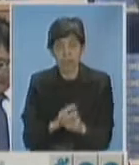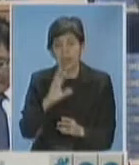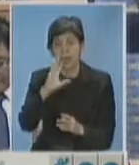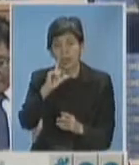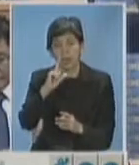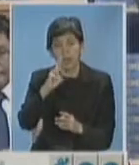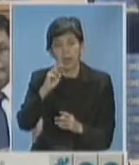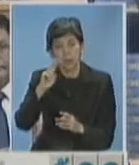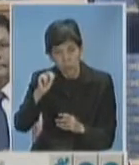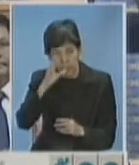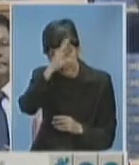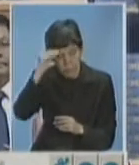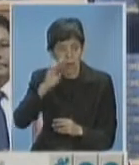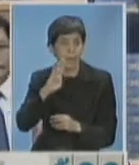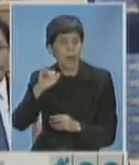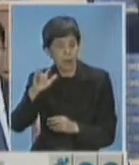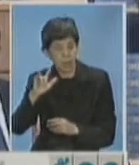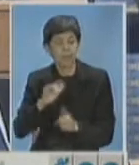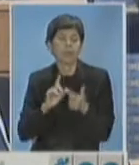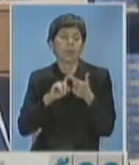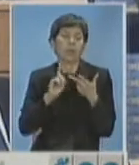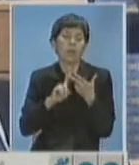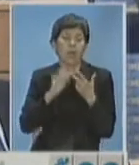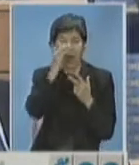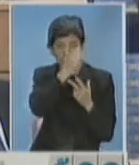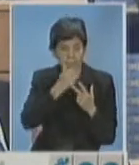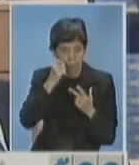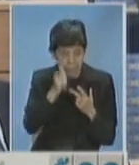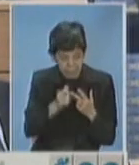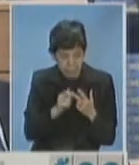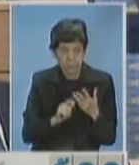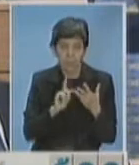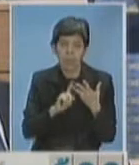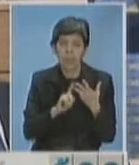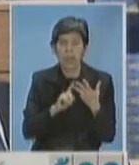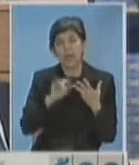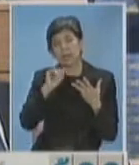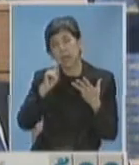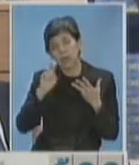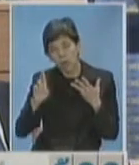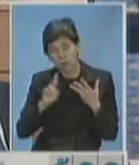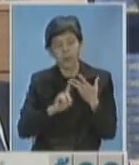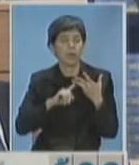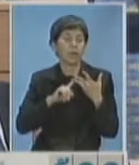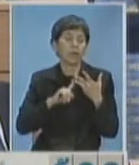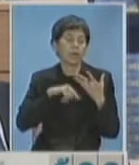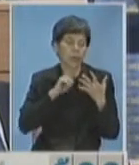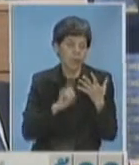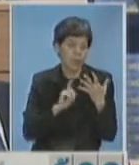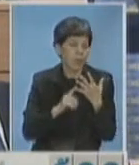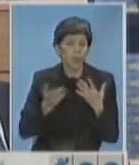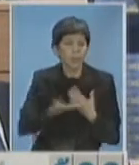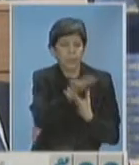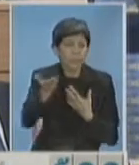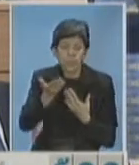นหลีกภัยท่านบัญญัติบรรทัดฐานท่านอาจารย์อภิสิทธิ์เวชาชีวะท่านอาจารย์ไตรรงค์สุวรรณคีรีท่านทุ